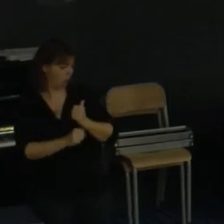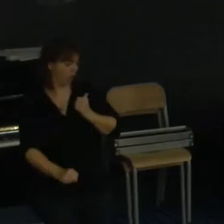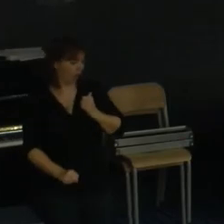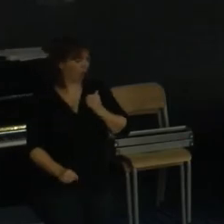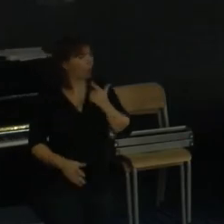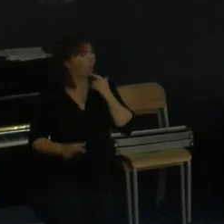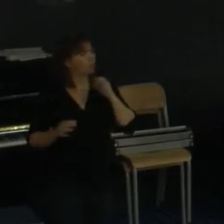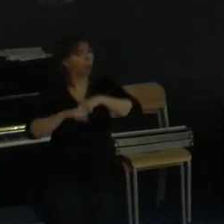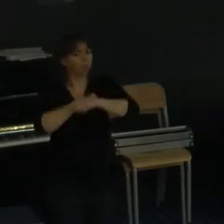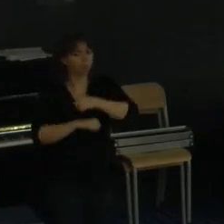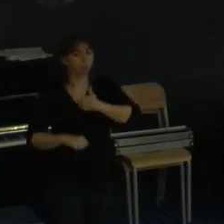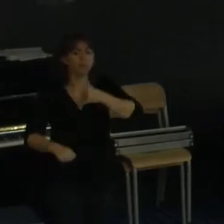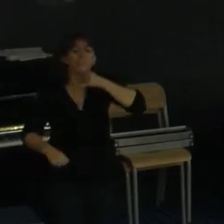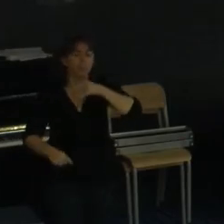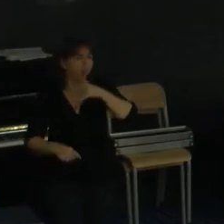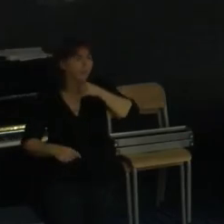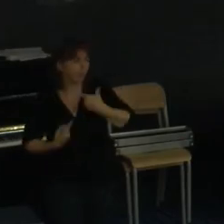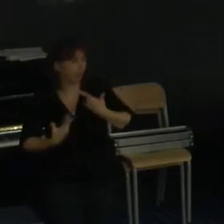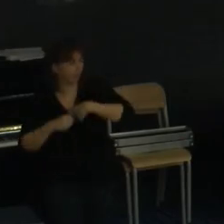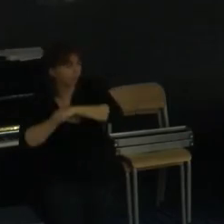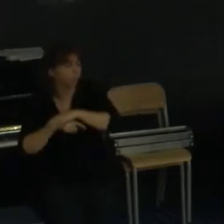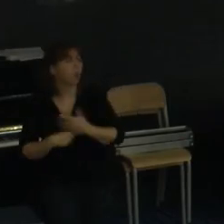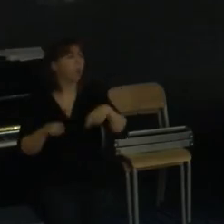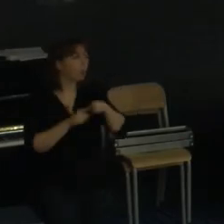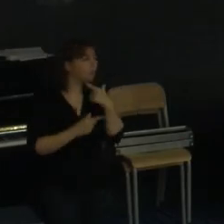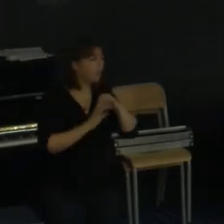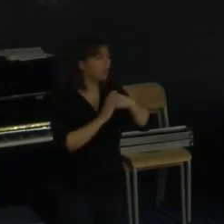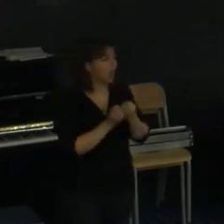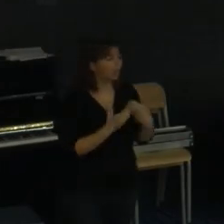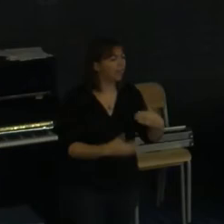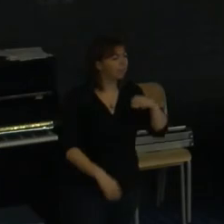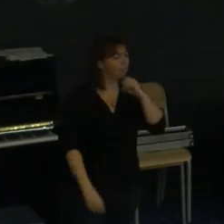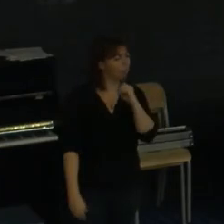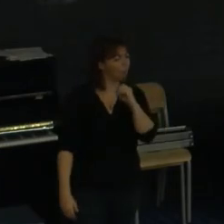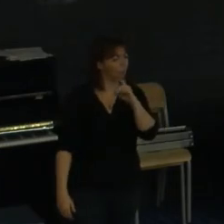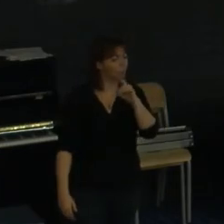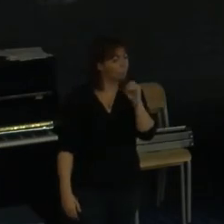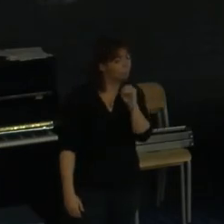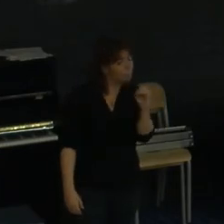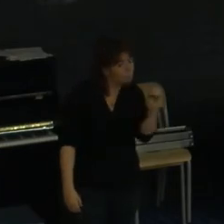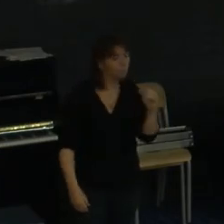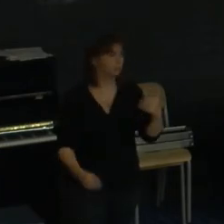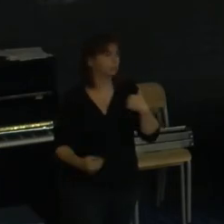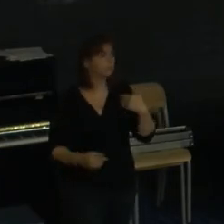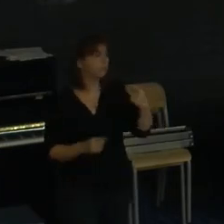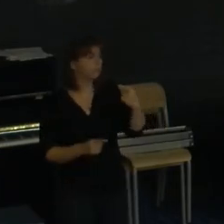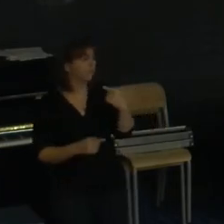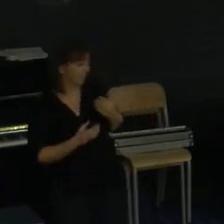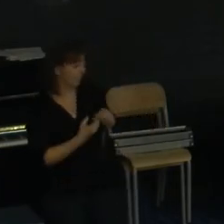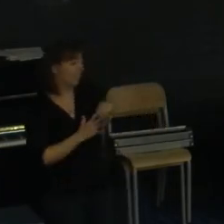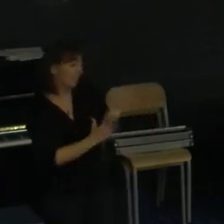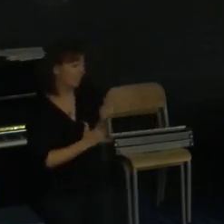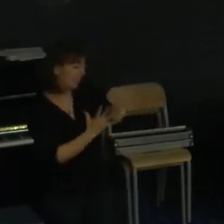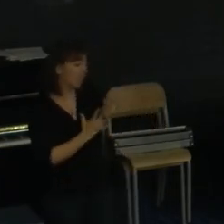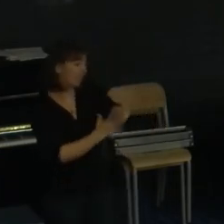fait. Je suis un ancien core dev de Odoo. Bon, ne me parlez pas de Odoo, c'est pour d'autres personnes. J'en ai fait pendant 7 ans, c'est